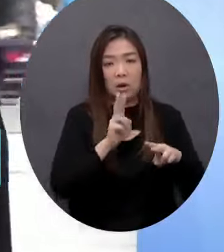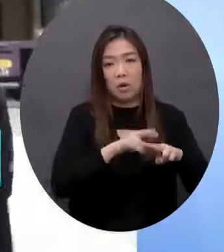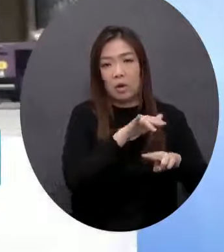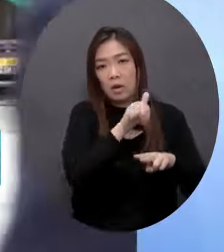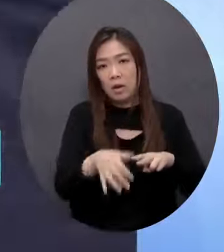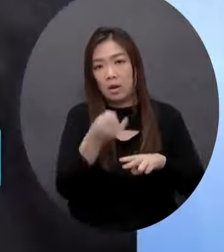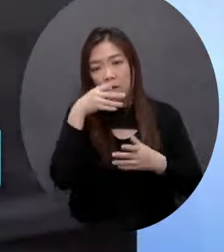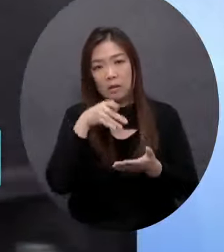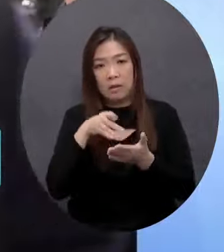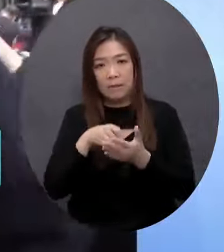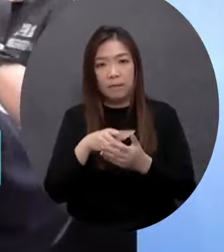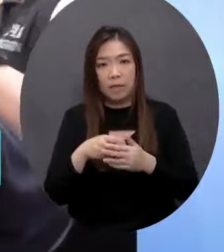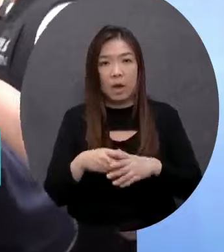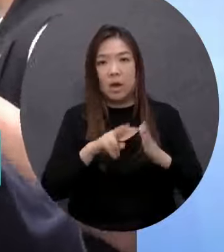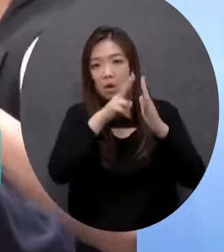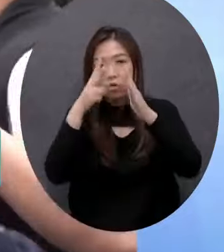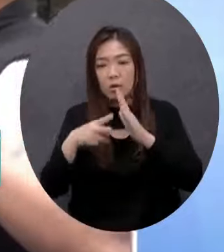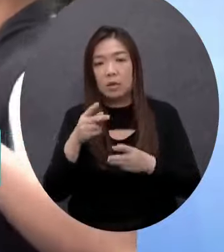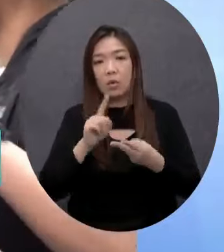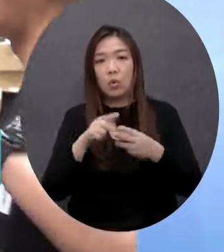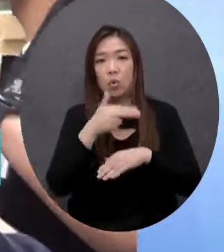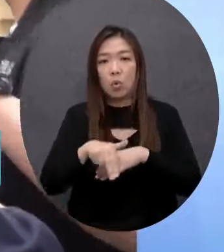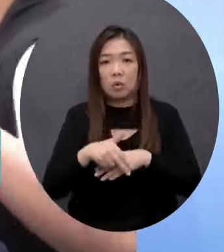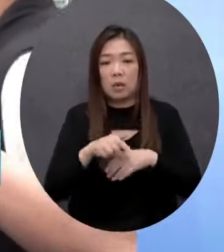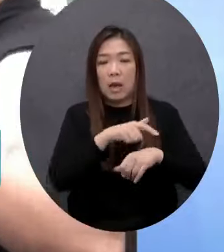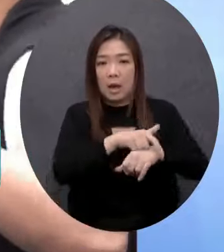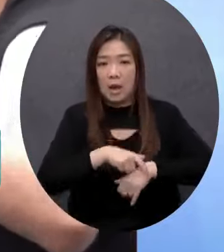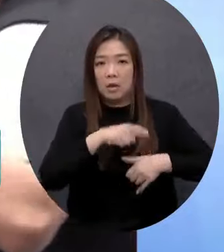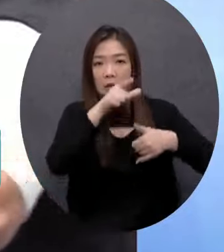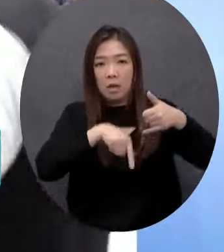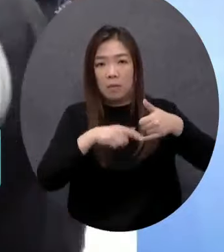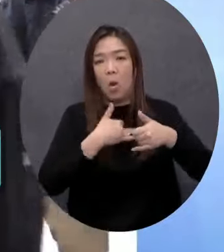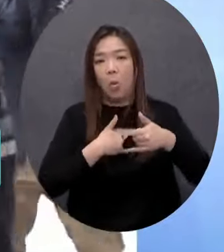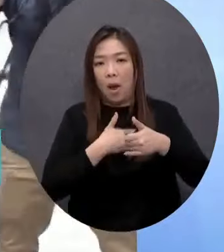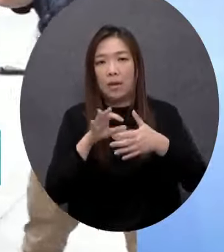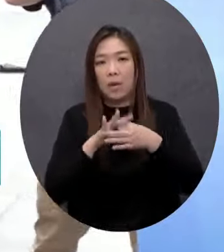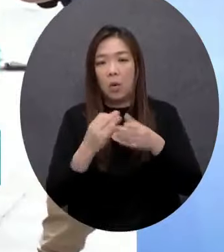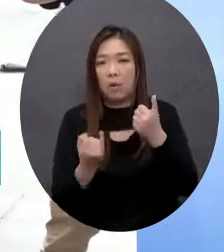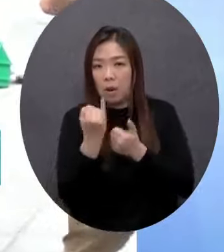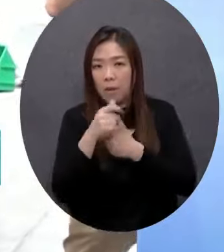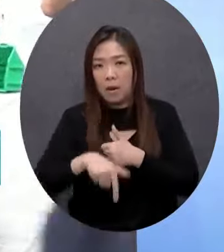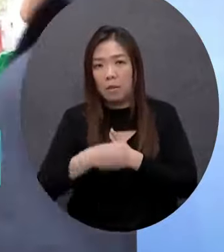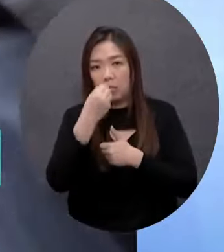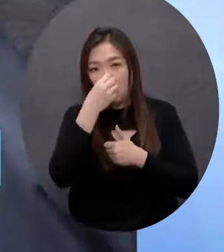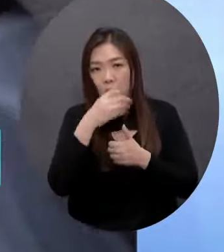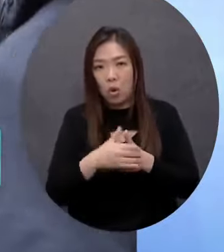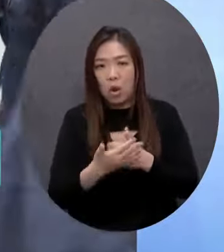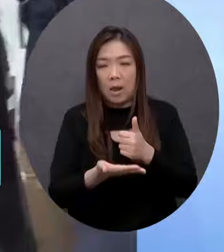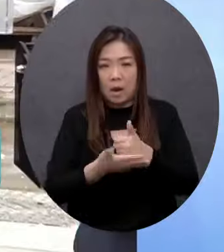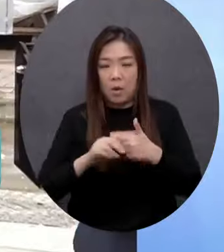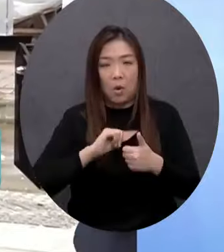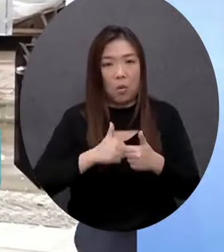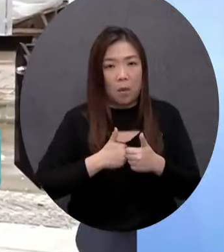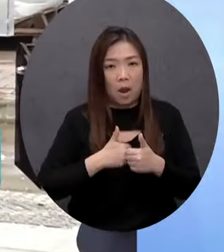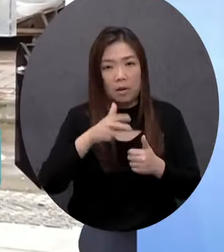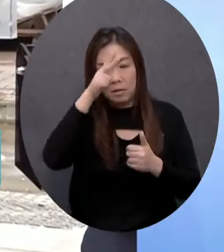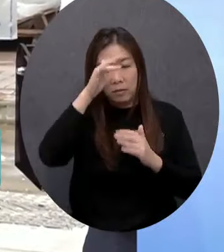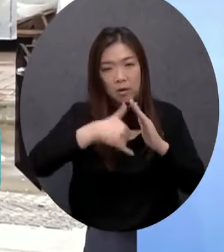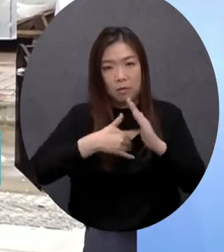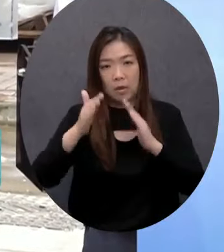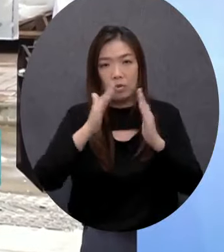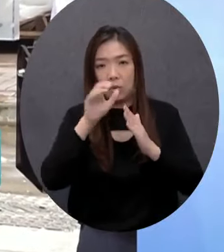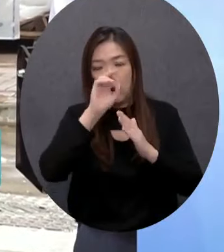港参与装修工程，同时亦都拘捕一名怀疑涉案的本地男雇主。入境处表示，近日有内